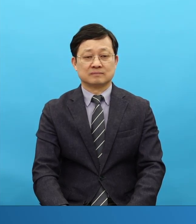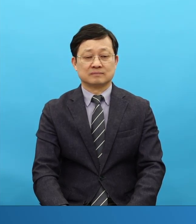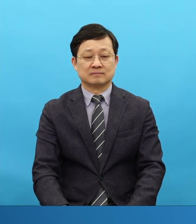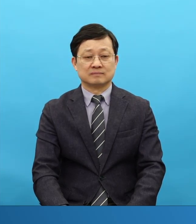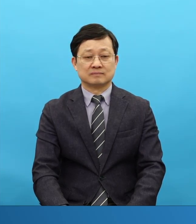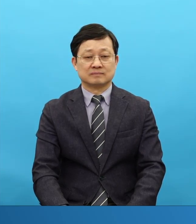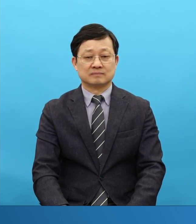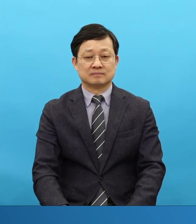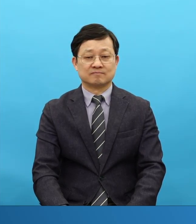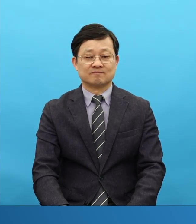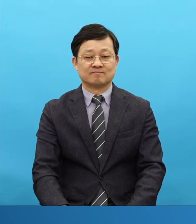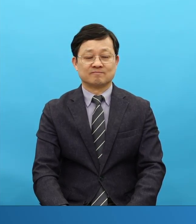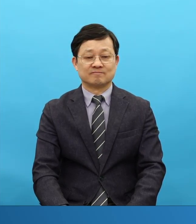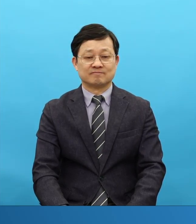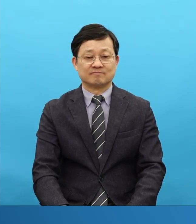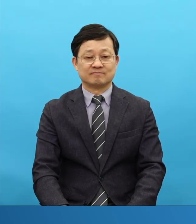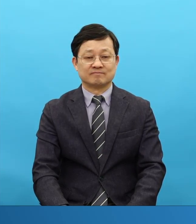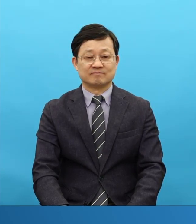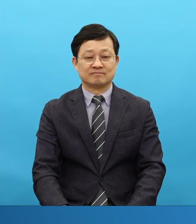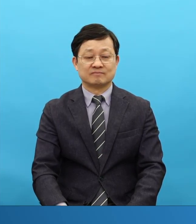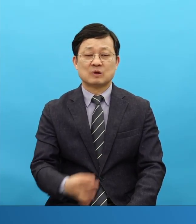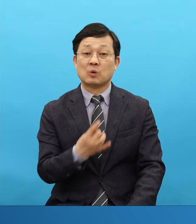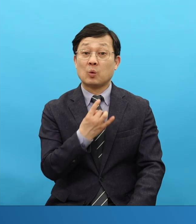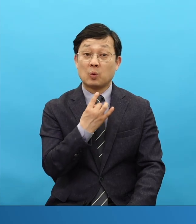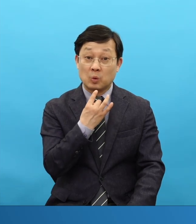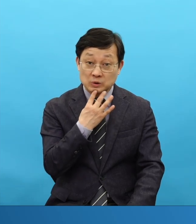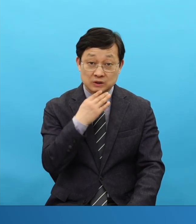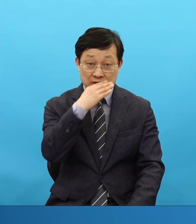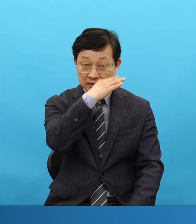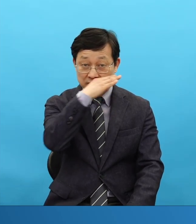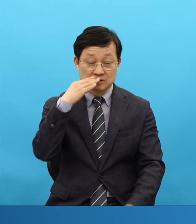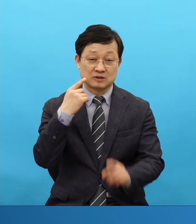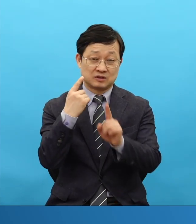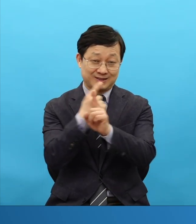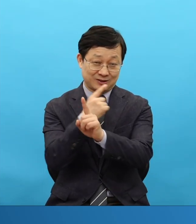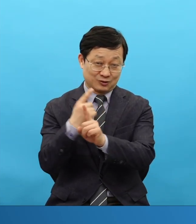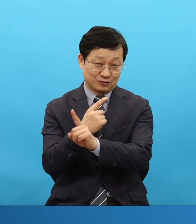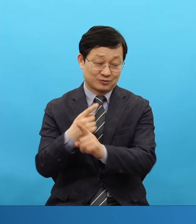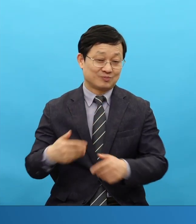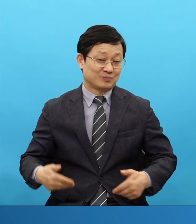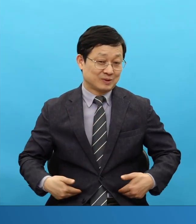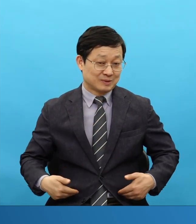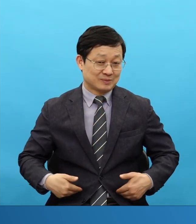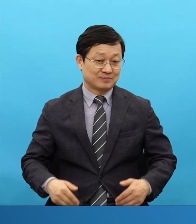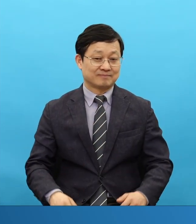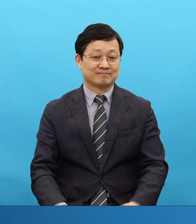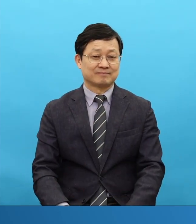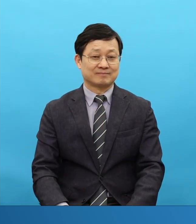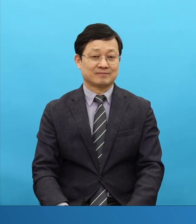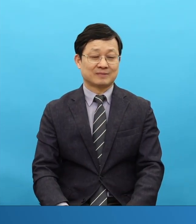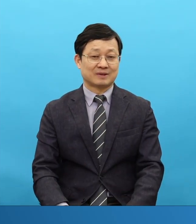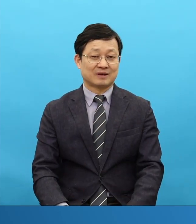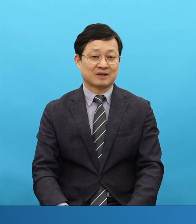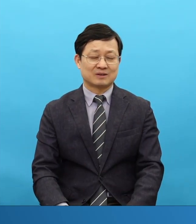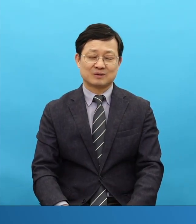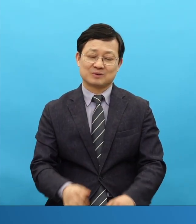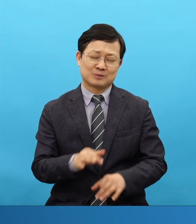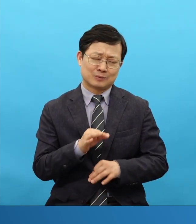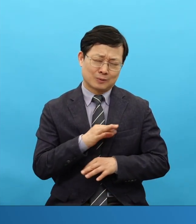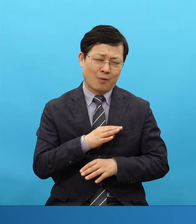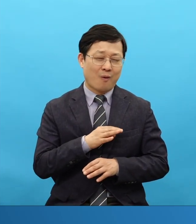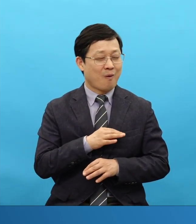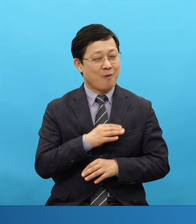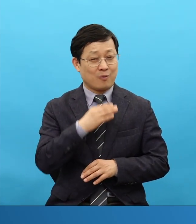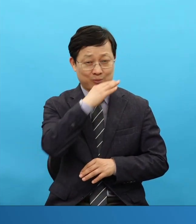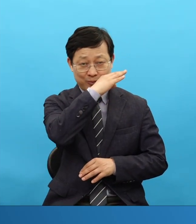세 가지 딱 필요합니다. 오직 치유. And they need all three, only healing. 어마어마한 치유가 돼야 됩니다. Immense